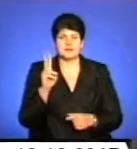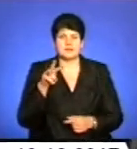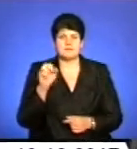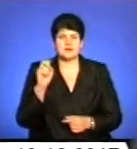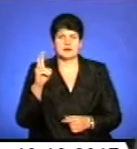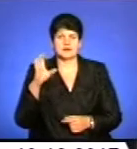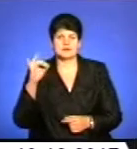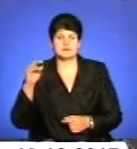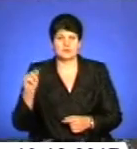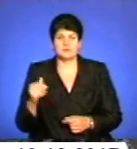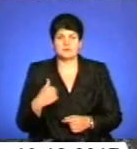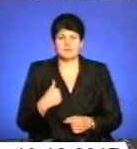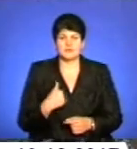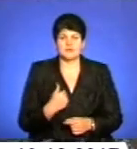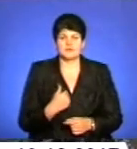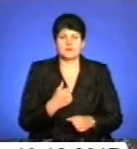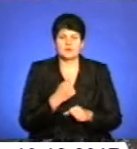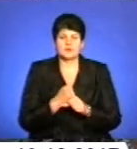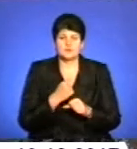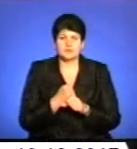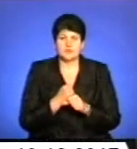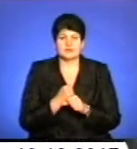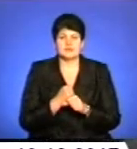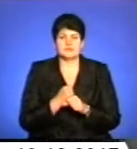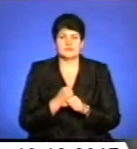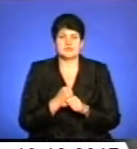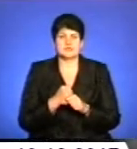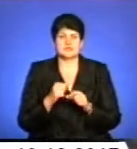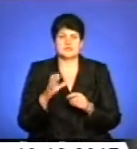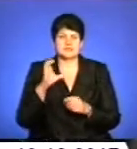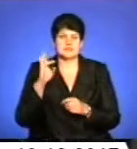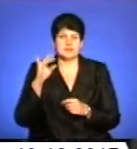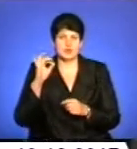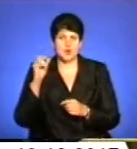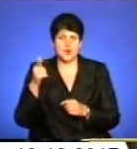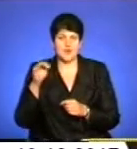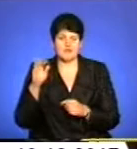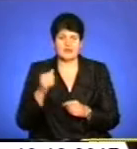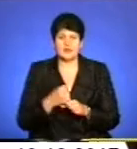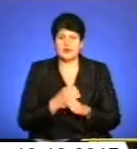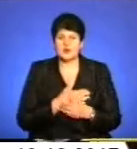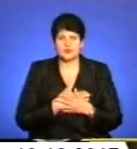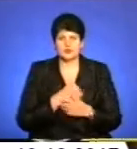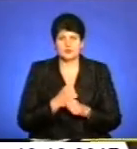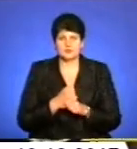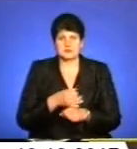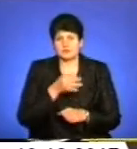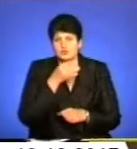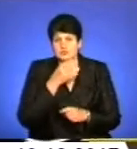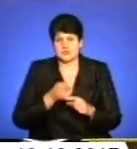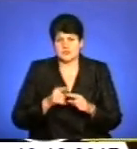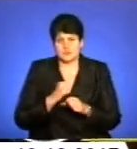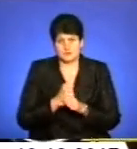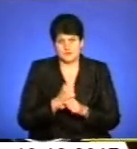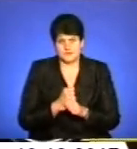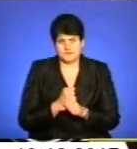Ми з всім центром виготовляли такого снігника. Я дуже сильно люблю робити, мені дуже сильно подобається.